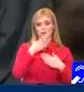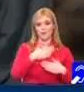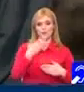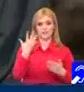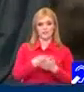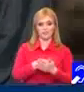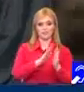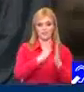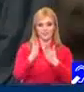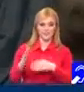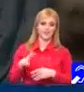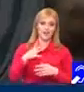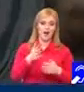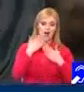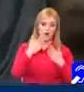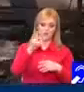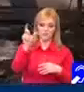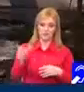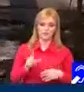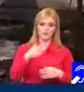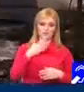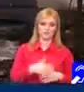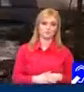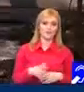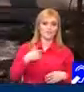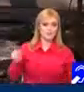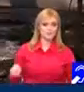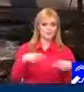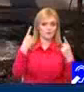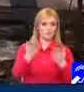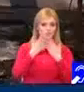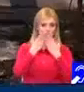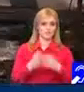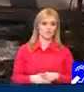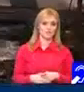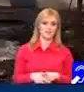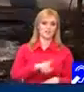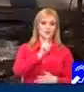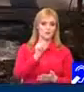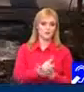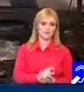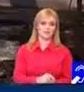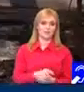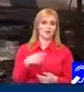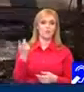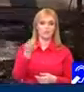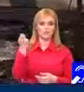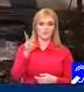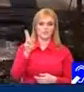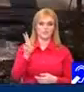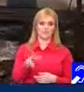citit împreună fragmente de texte și poezii. Promovăm cititul, dezvoltarea asta, pentru că foarte